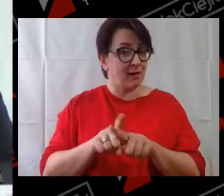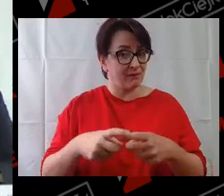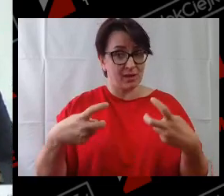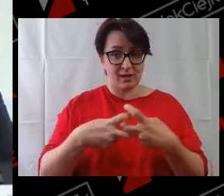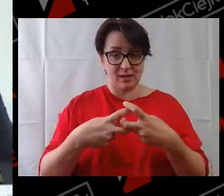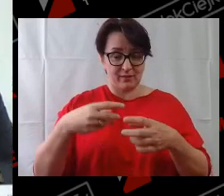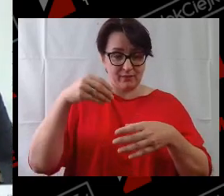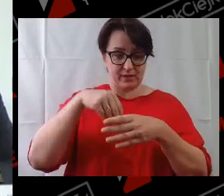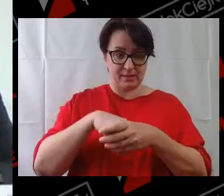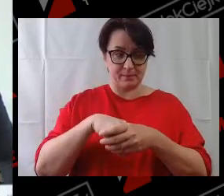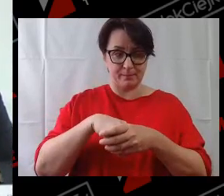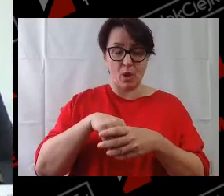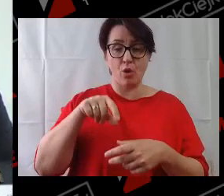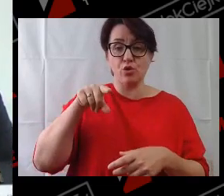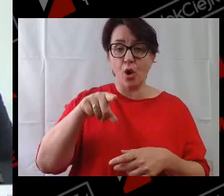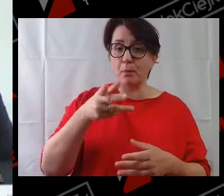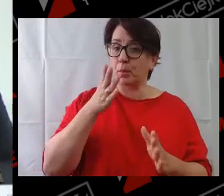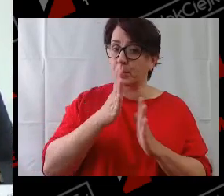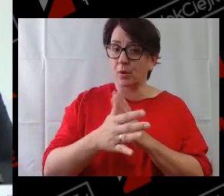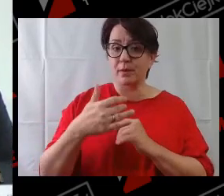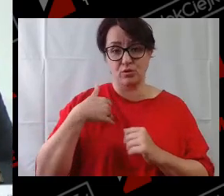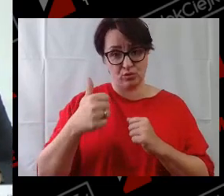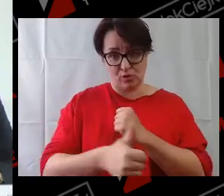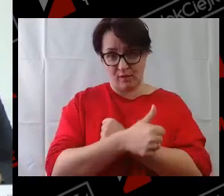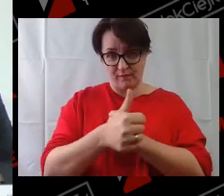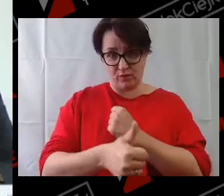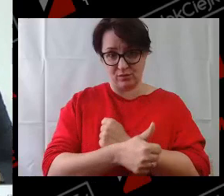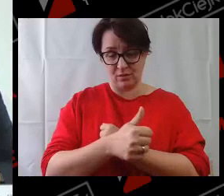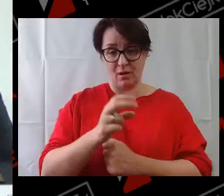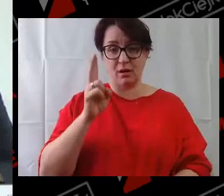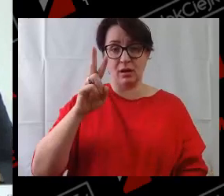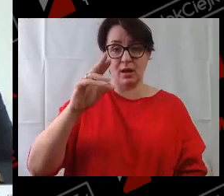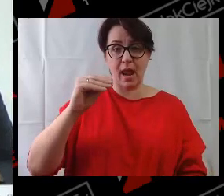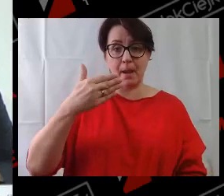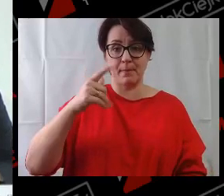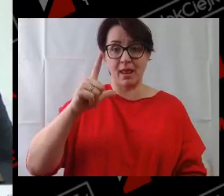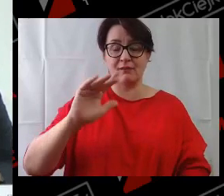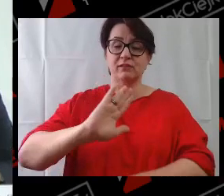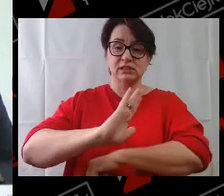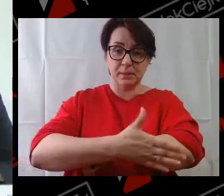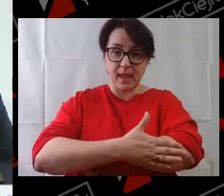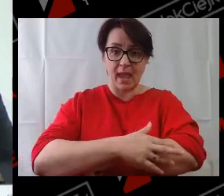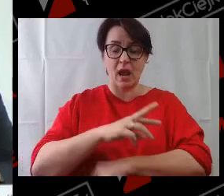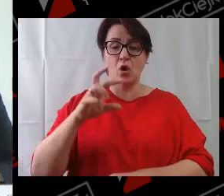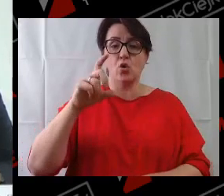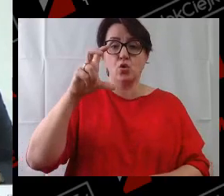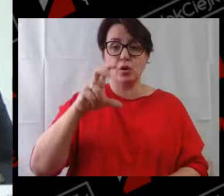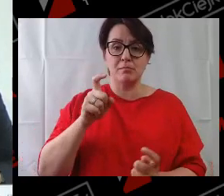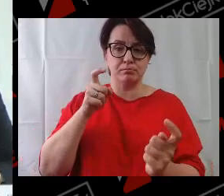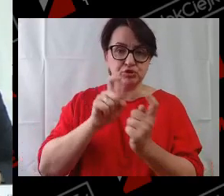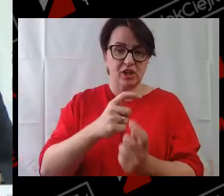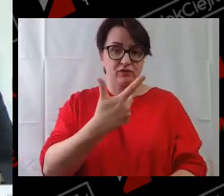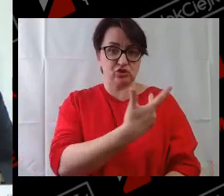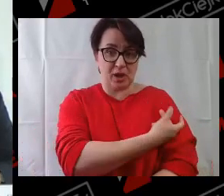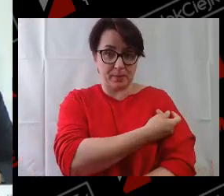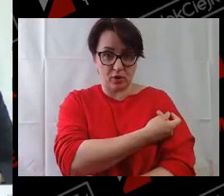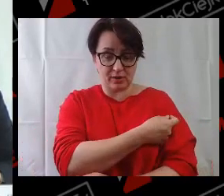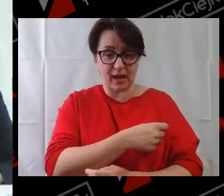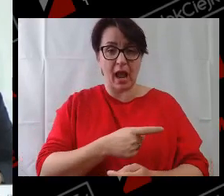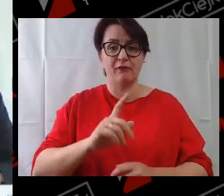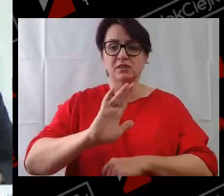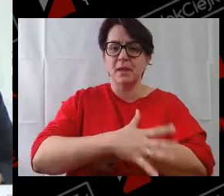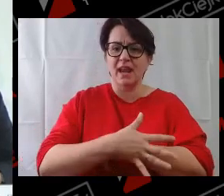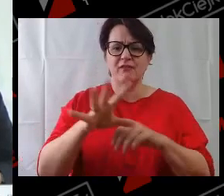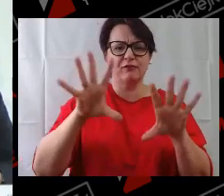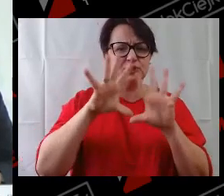to zostało po prostu udowodnione że Kreml wspierana przykład ruchy antyszczepionkowe wspiera wszystko